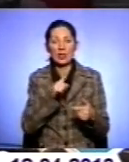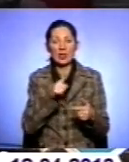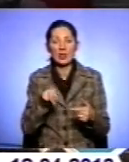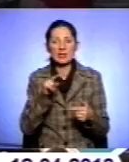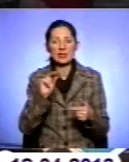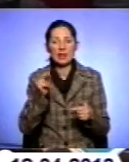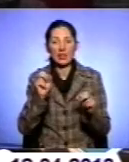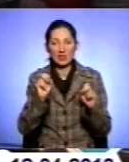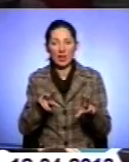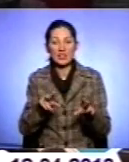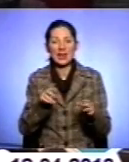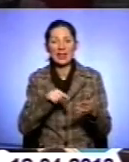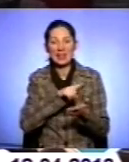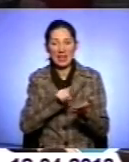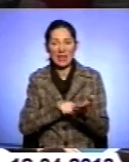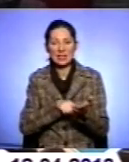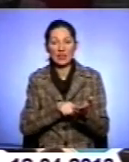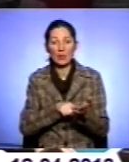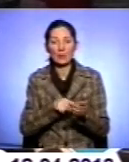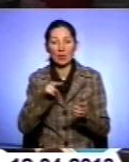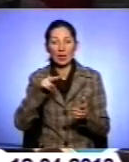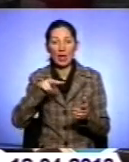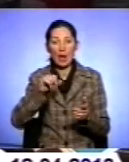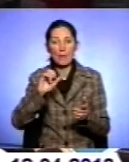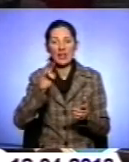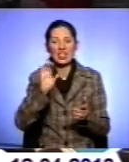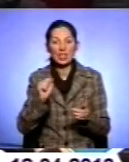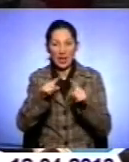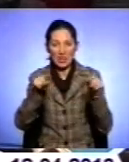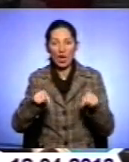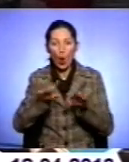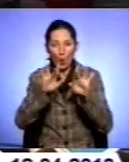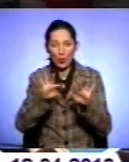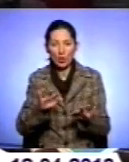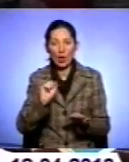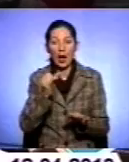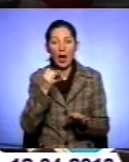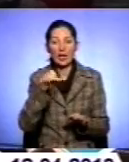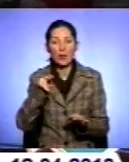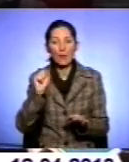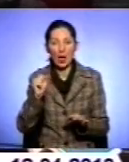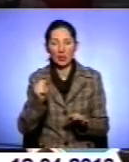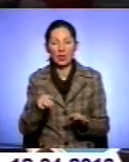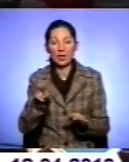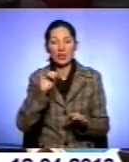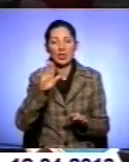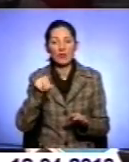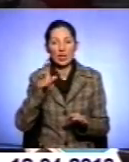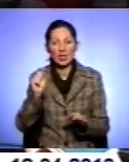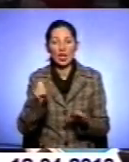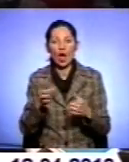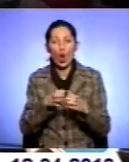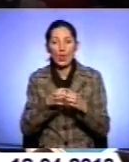ТОЕФ. Планшетні комп'ютери, iPad, аудіокниги і DVD-колекція